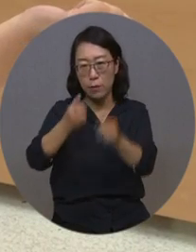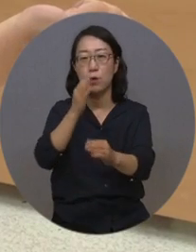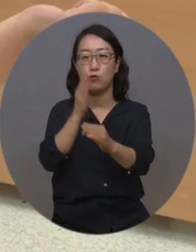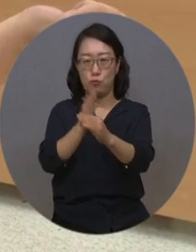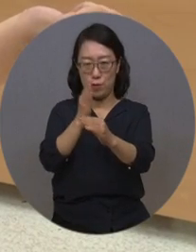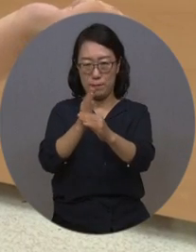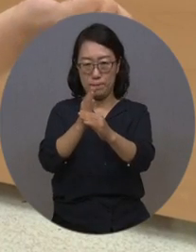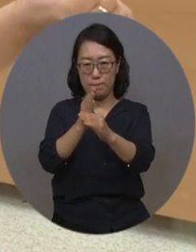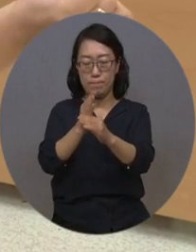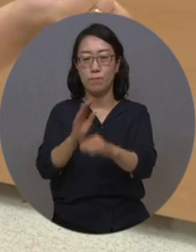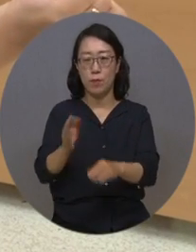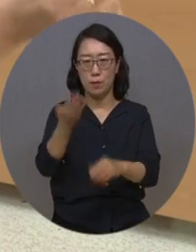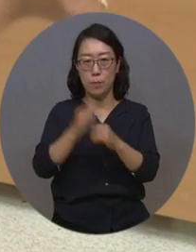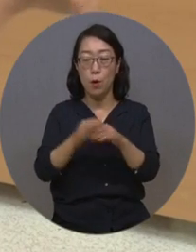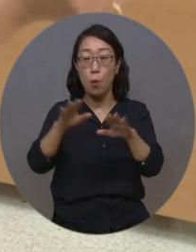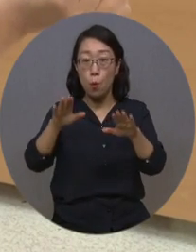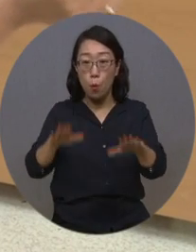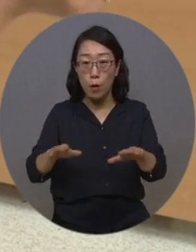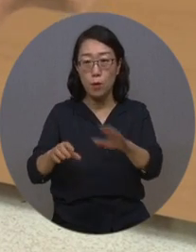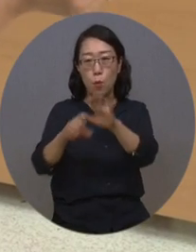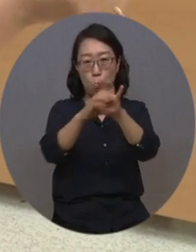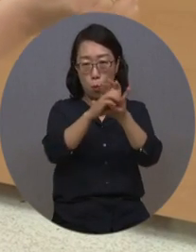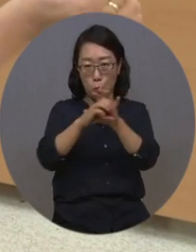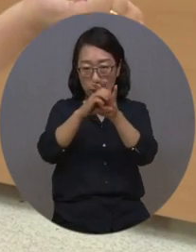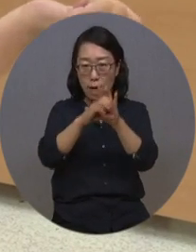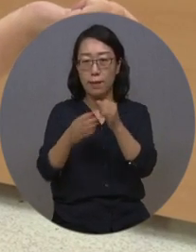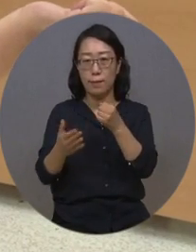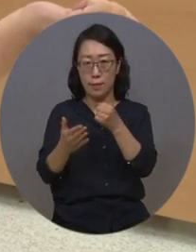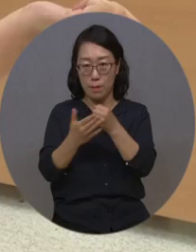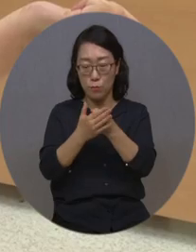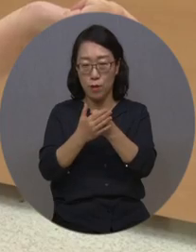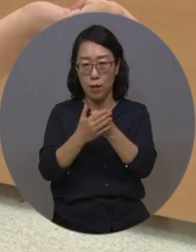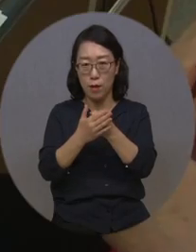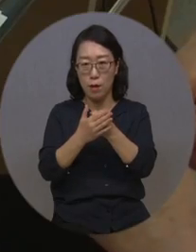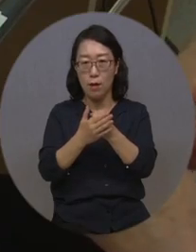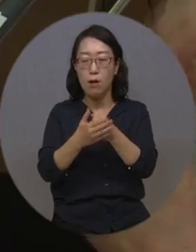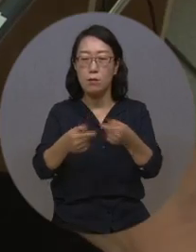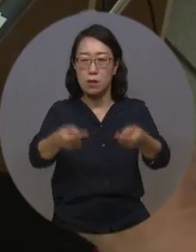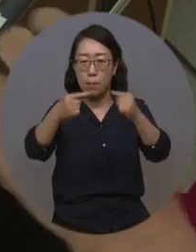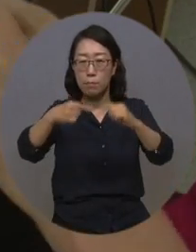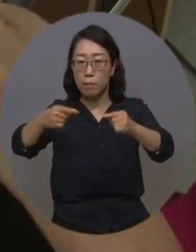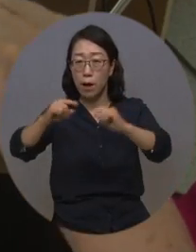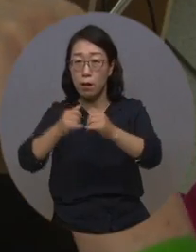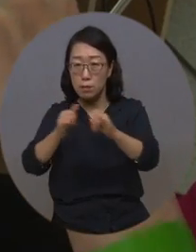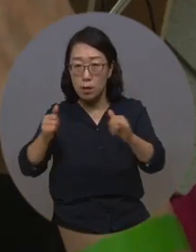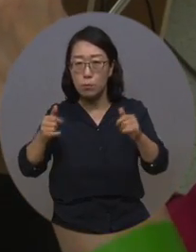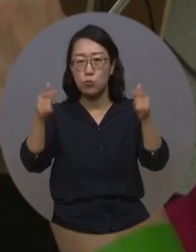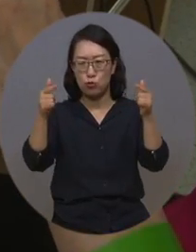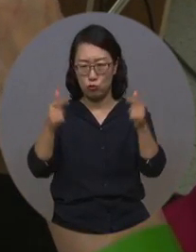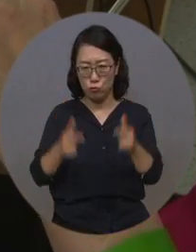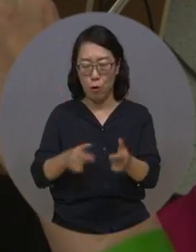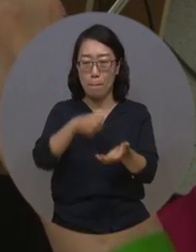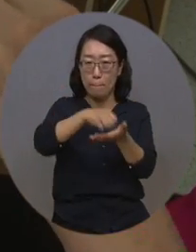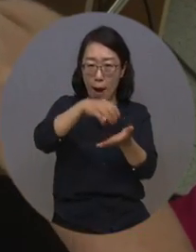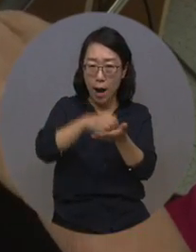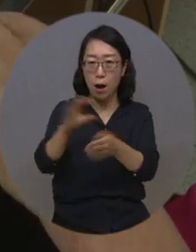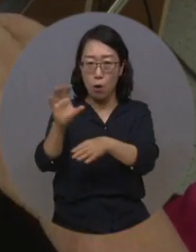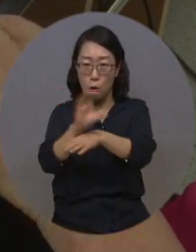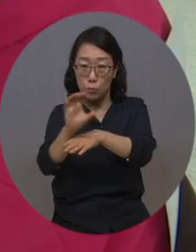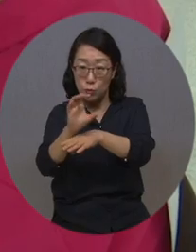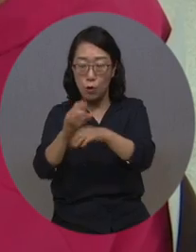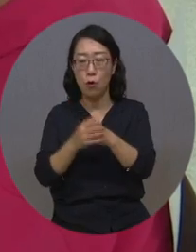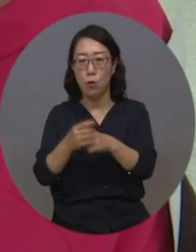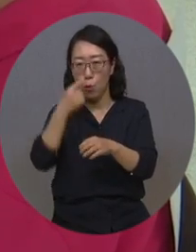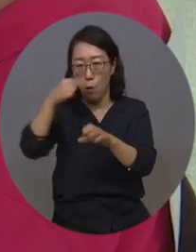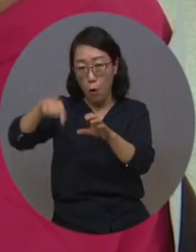치러졌습니다. 올해는 코로나19 여파로 참가자가 많이 줄어 제과제빵, 컴퓨터 활용 능력,